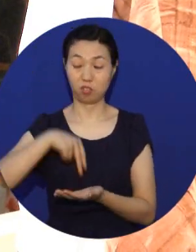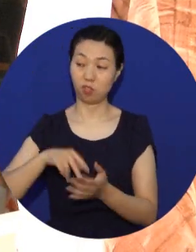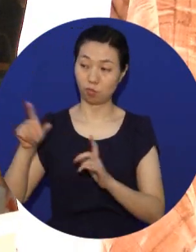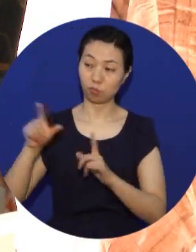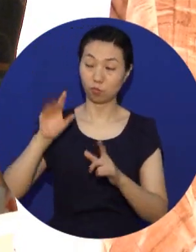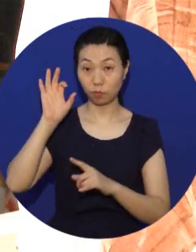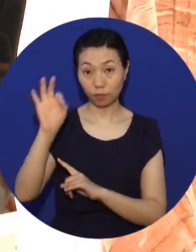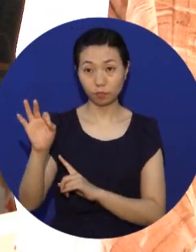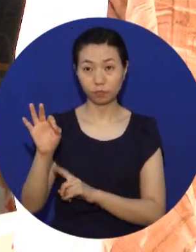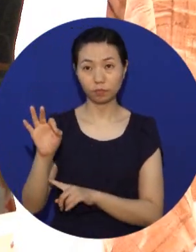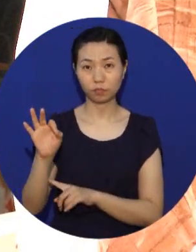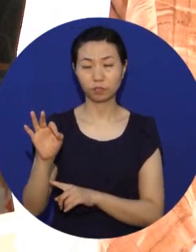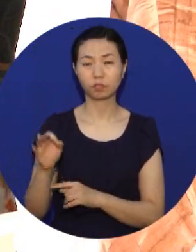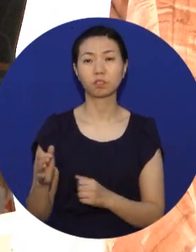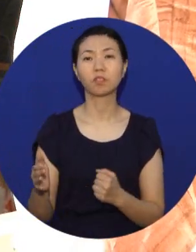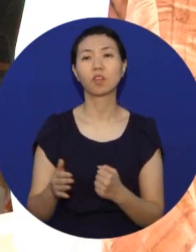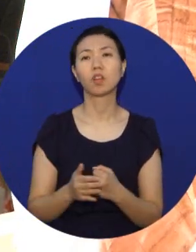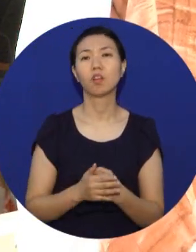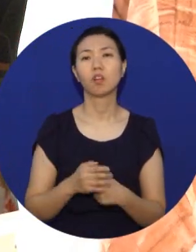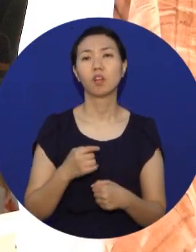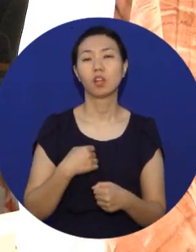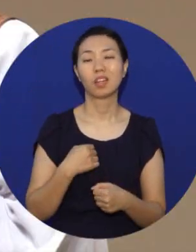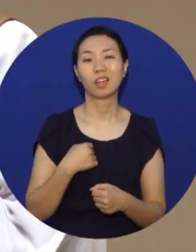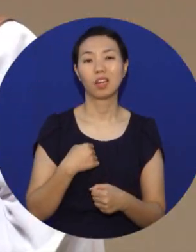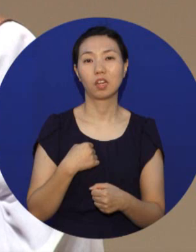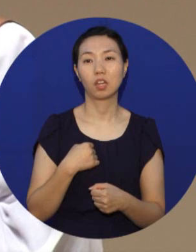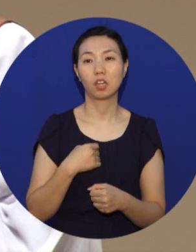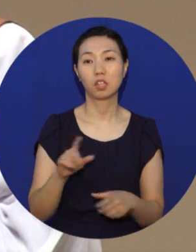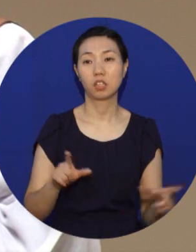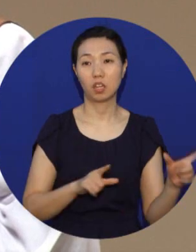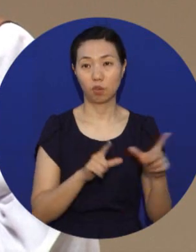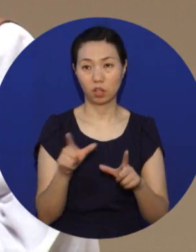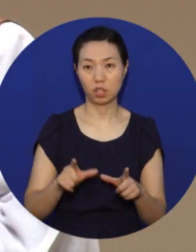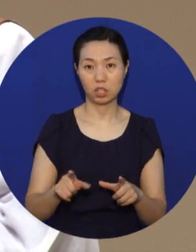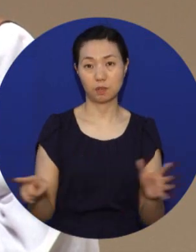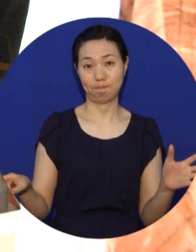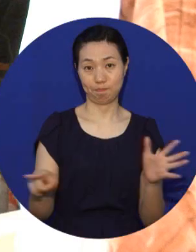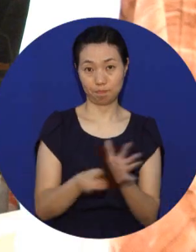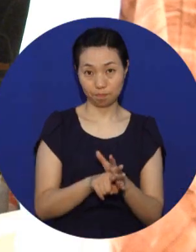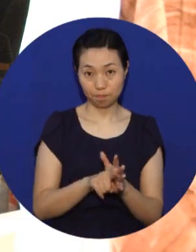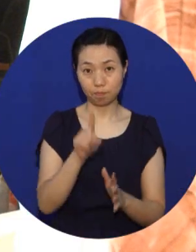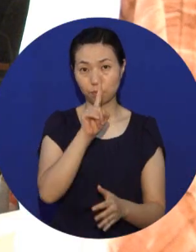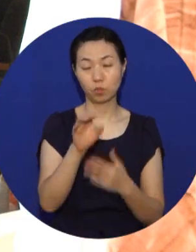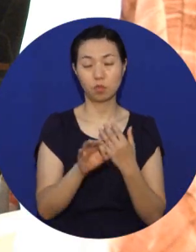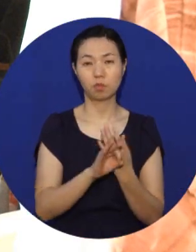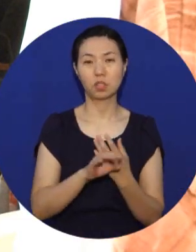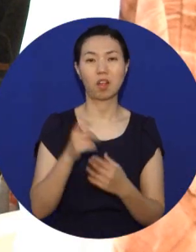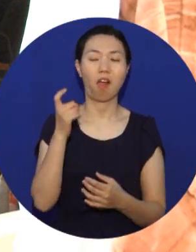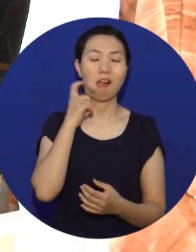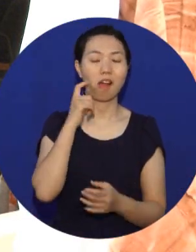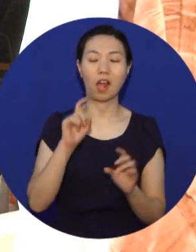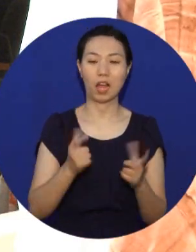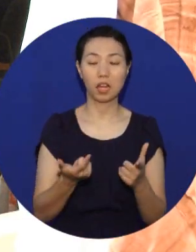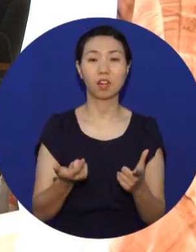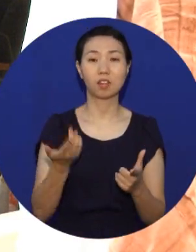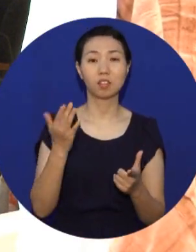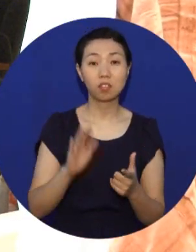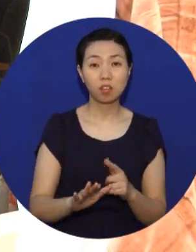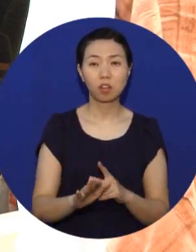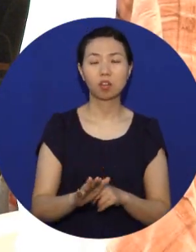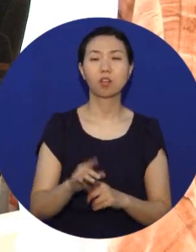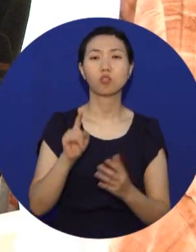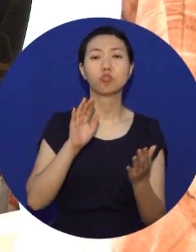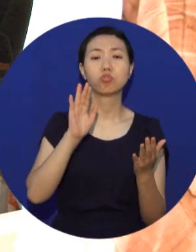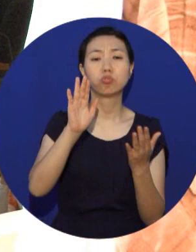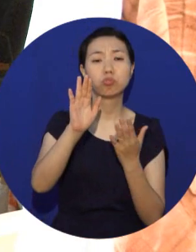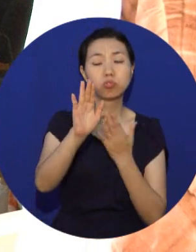그래서 그때부터 저는 이제 제가 제 생활 신조가 거짓말을 안 하는 건데 그 이후부터 약간씩 거짓말을 하게 되는